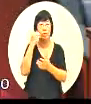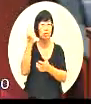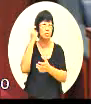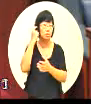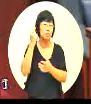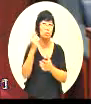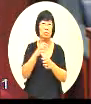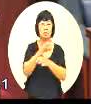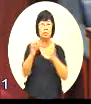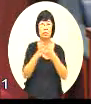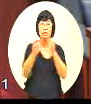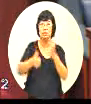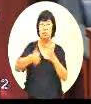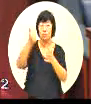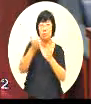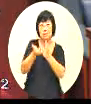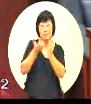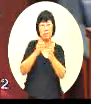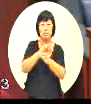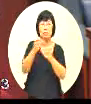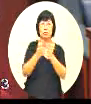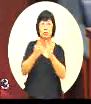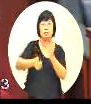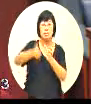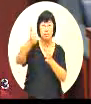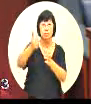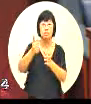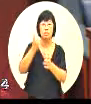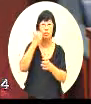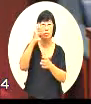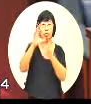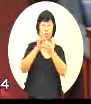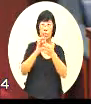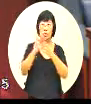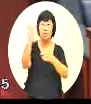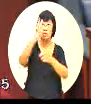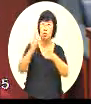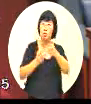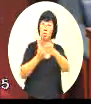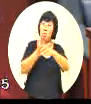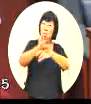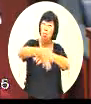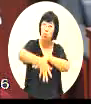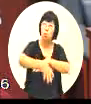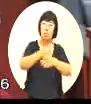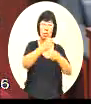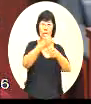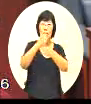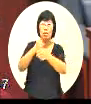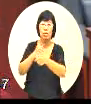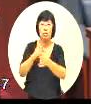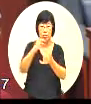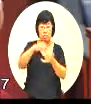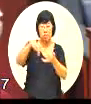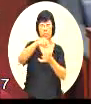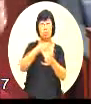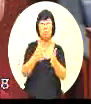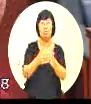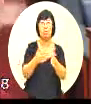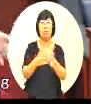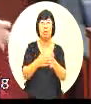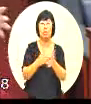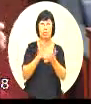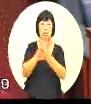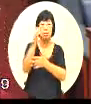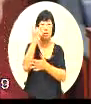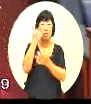说啊，他前内政部长，他说台湾能盖水库的几乎都盖完了，那以后如果再缺水也不知道怎么办啊。所以我们要开始朝